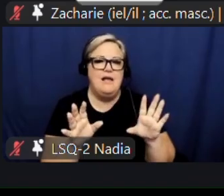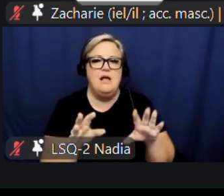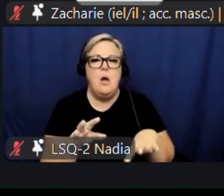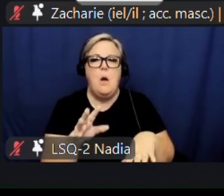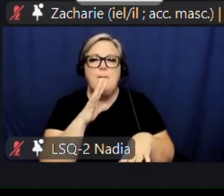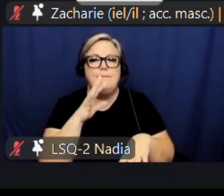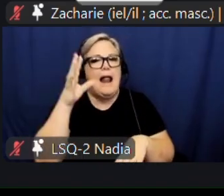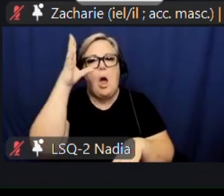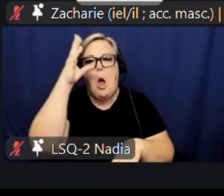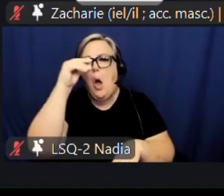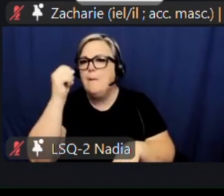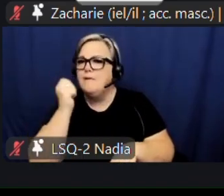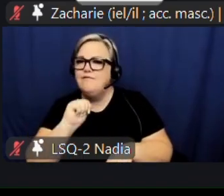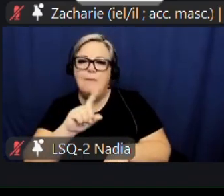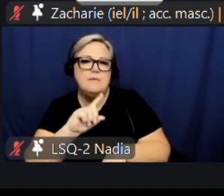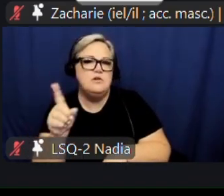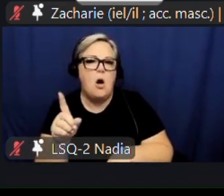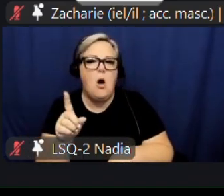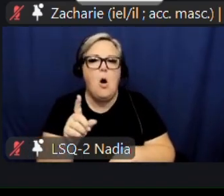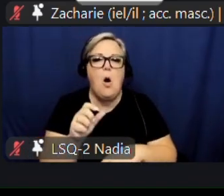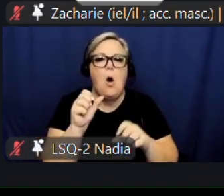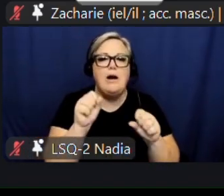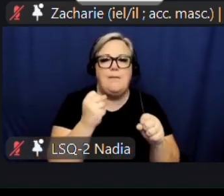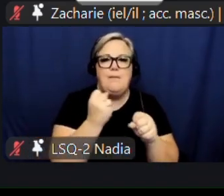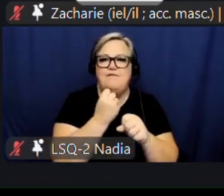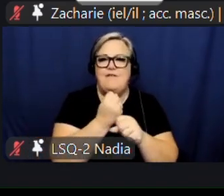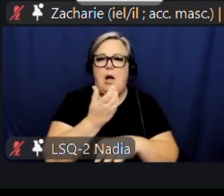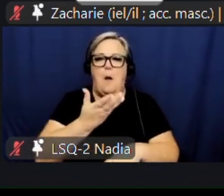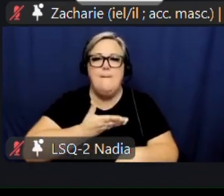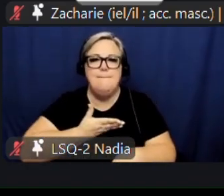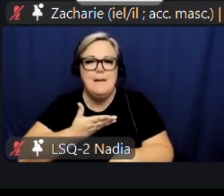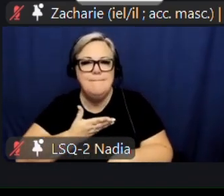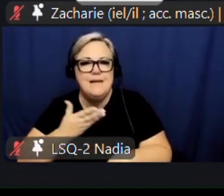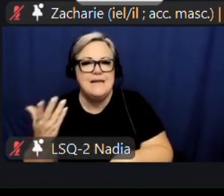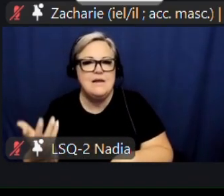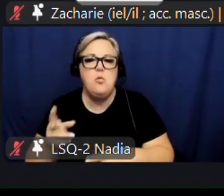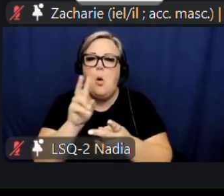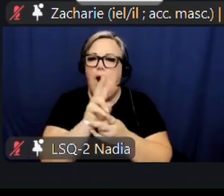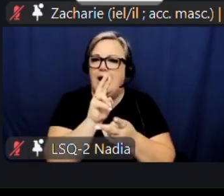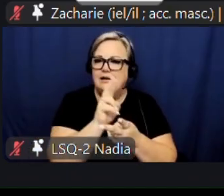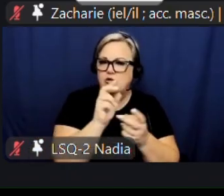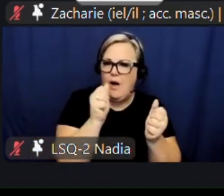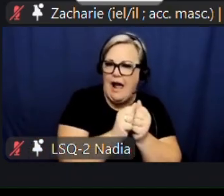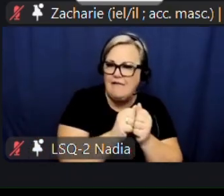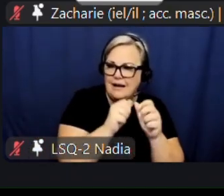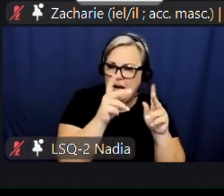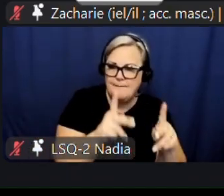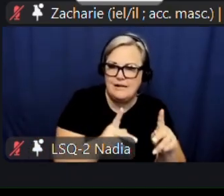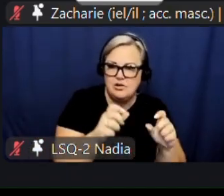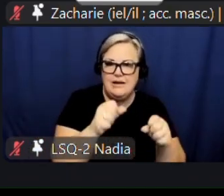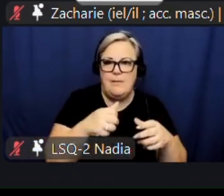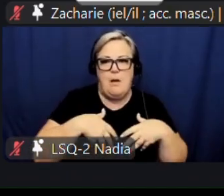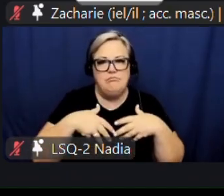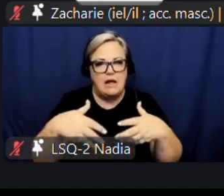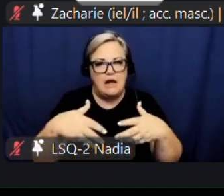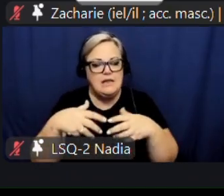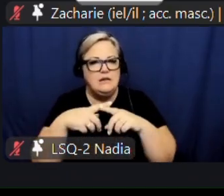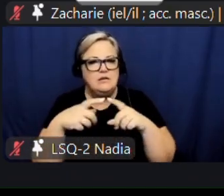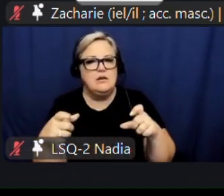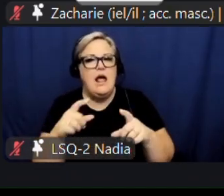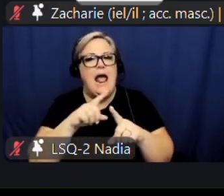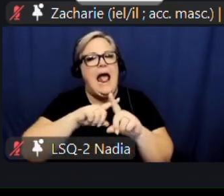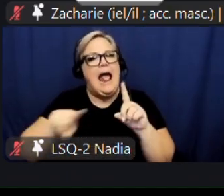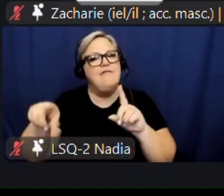femmes ou d'hommes, on parle des organes sexuels capables de produire un bébé ou de relations sexuelles avec des personnes qui peuvent concevoir. Donc, c'est vraiment éviter